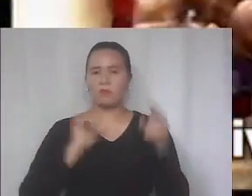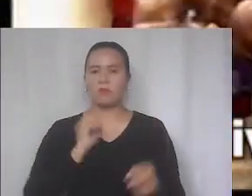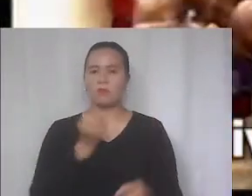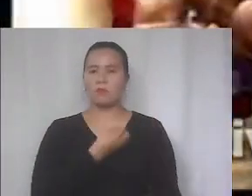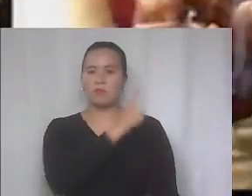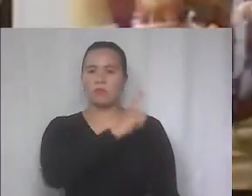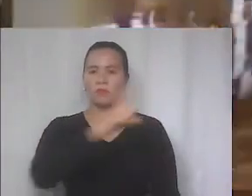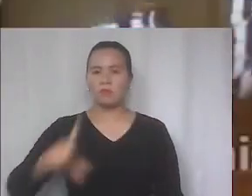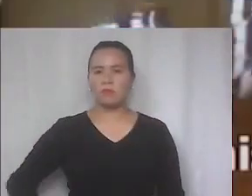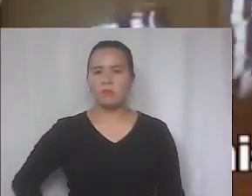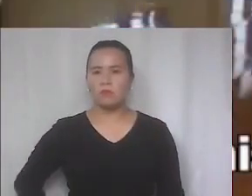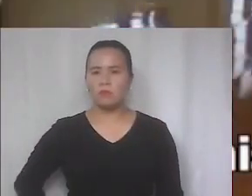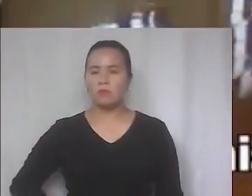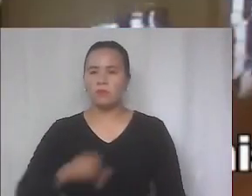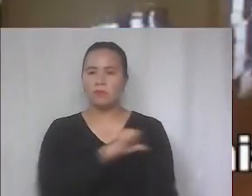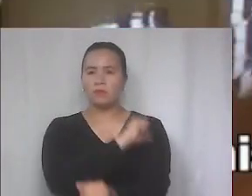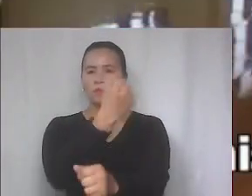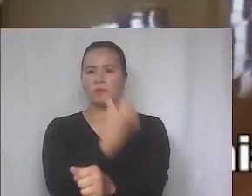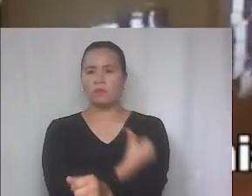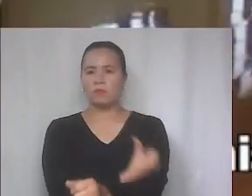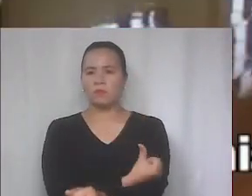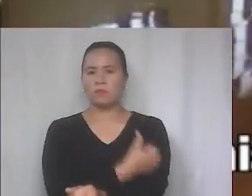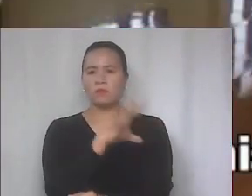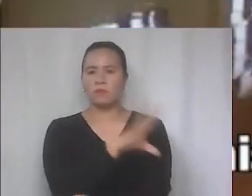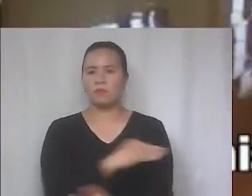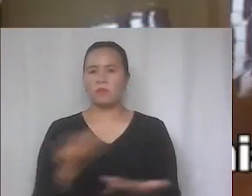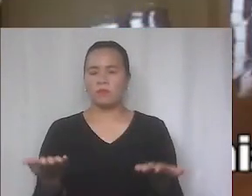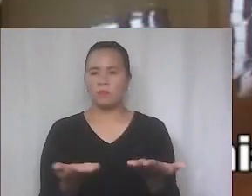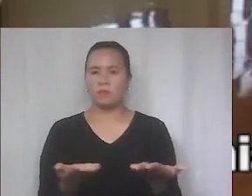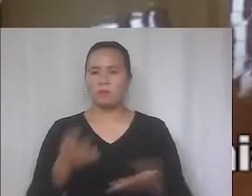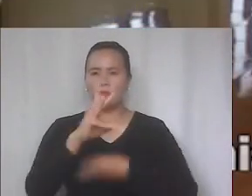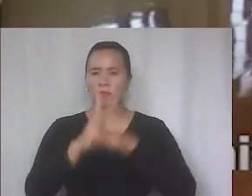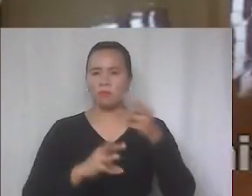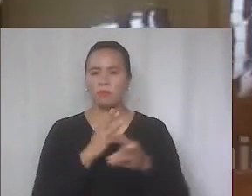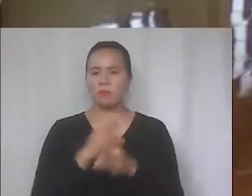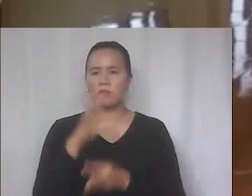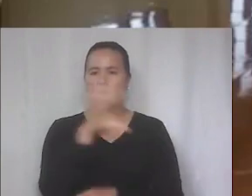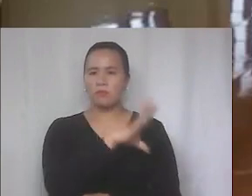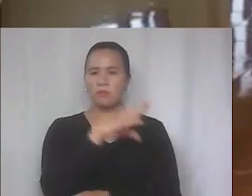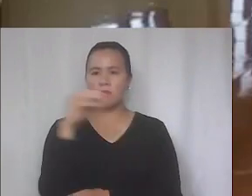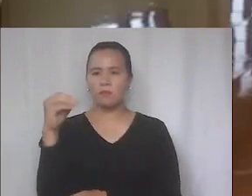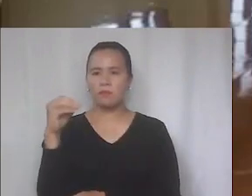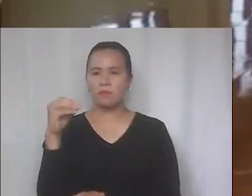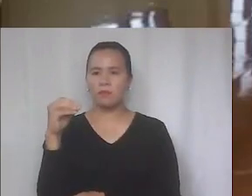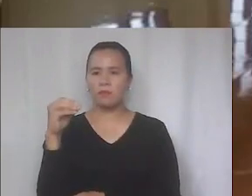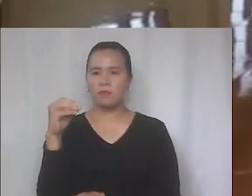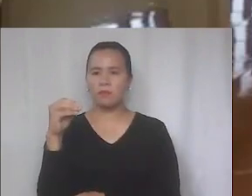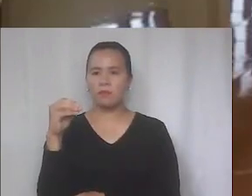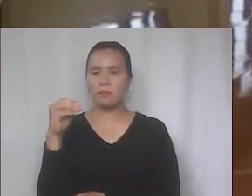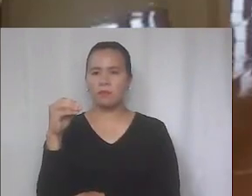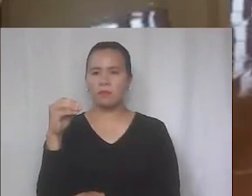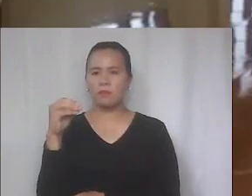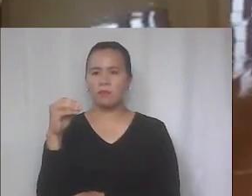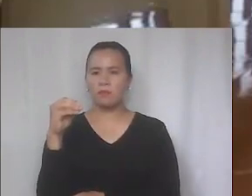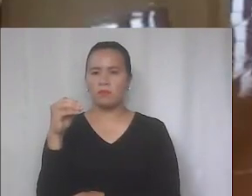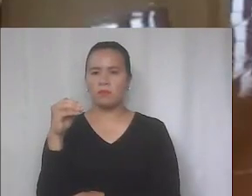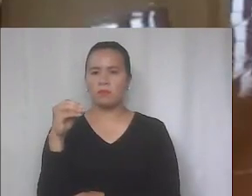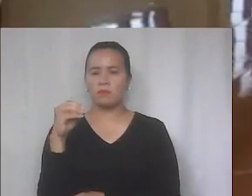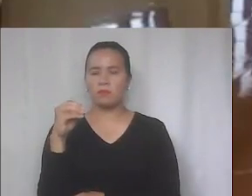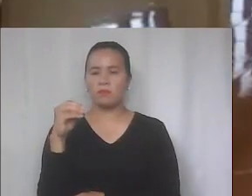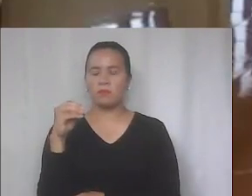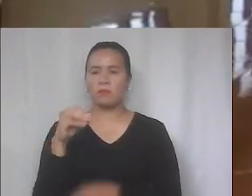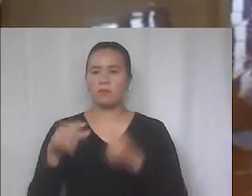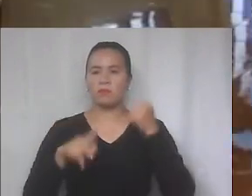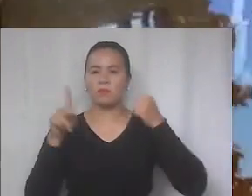وقنا عذاب النار وصل اللهم على سيدنا محمد وعلى آله وصحبه